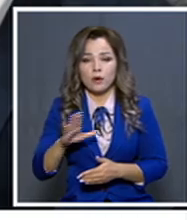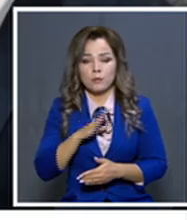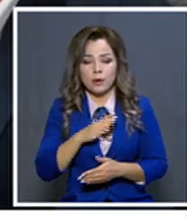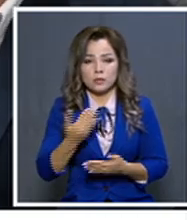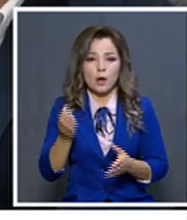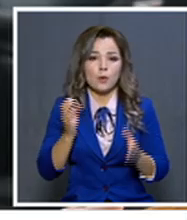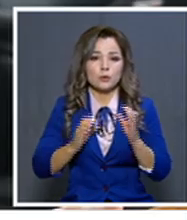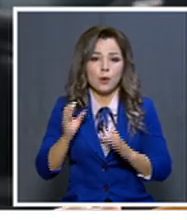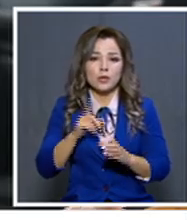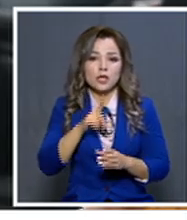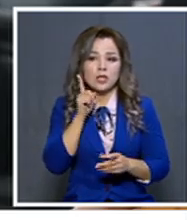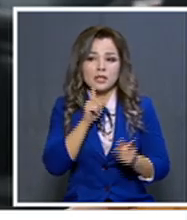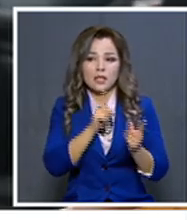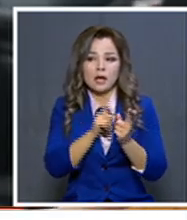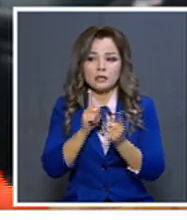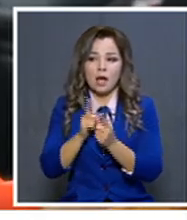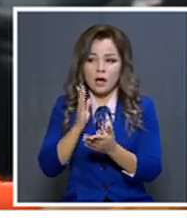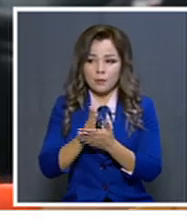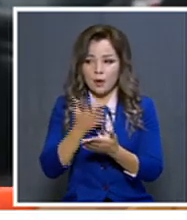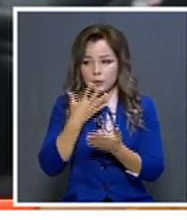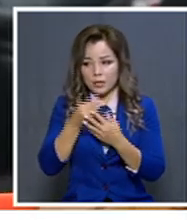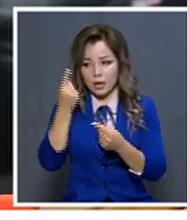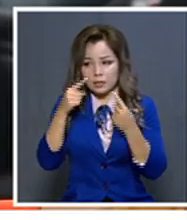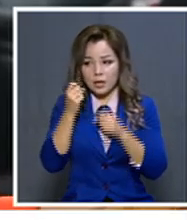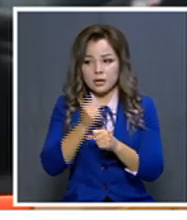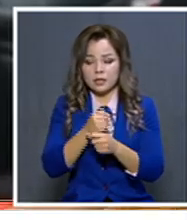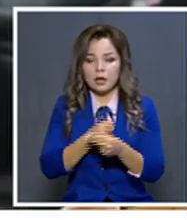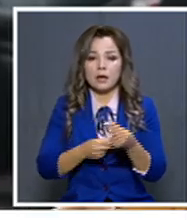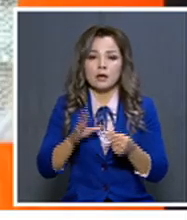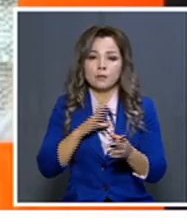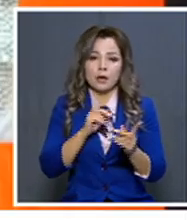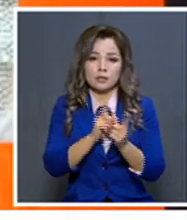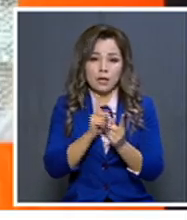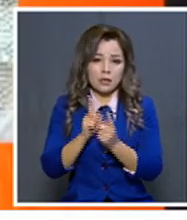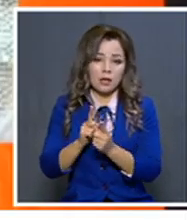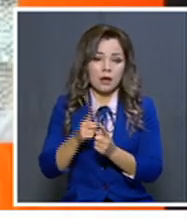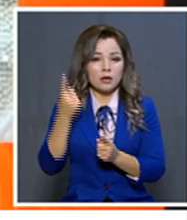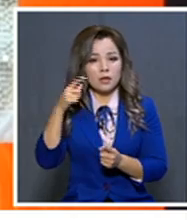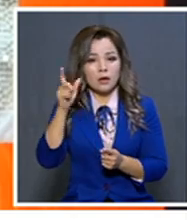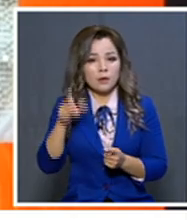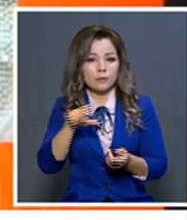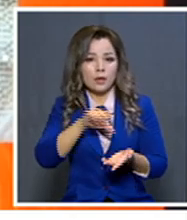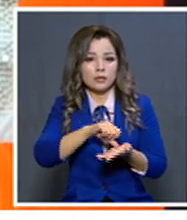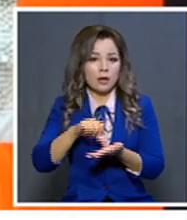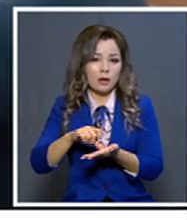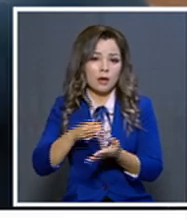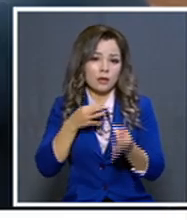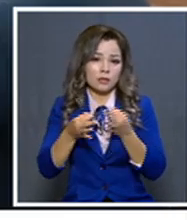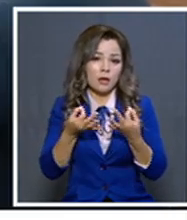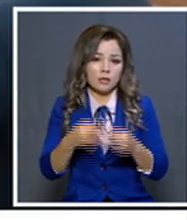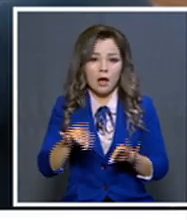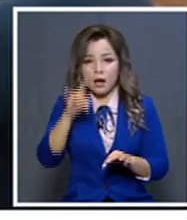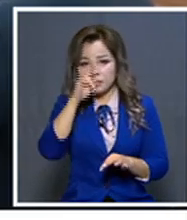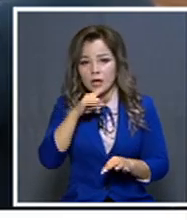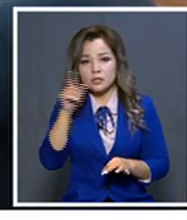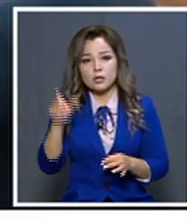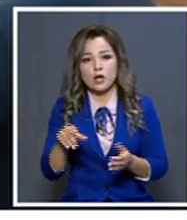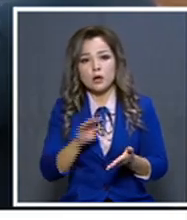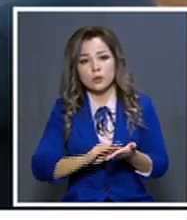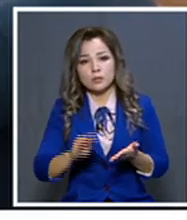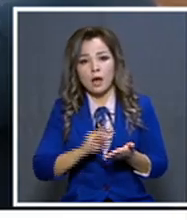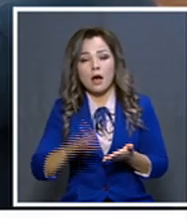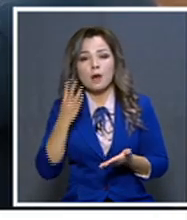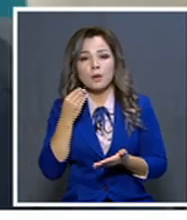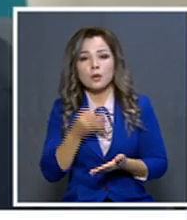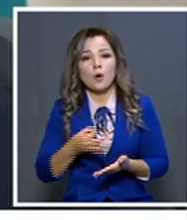университетінің студент жастарымен кездесті. Өз шығармашылығымен таныстырып, жас қаламгерлермен пікір алмасып сұхбат құрды. Қазақстан жазушылар одағы